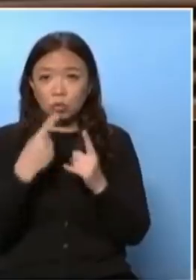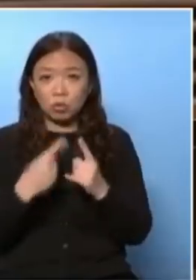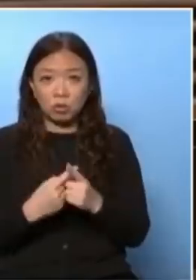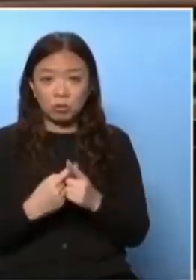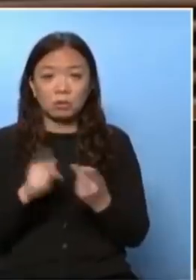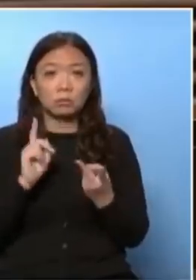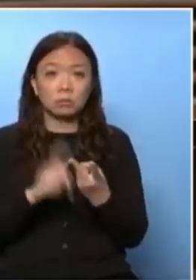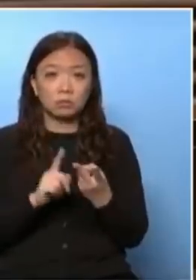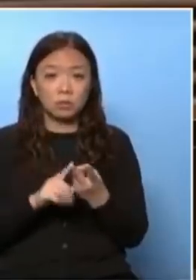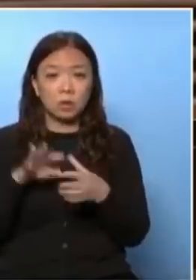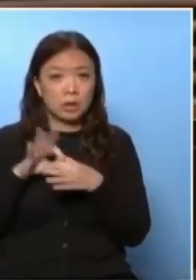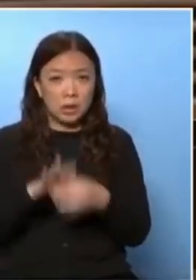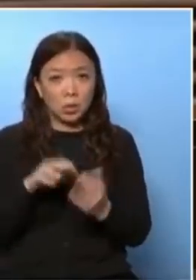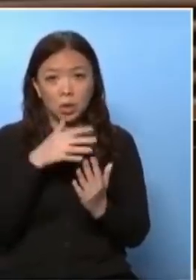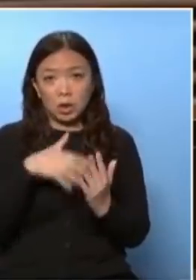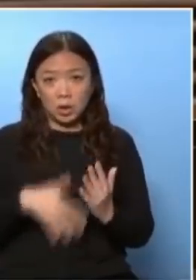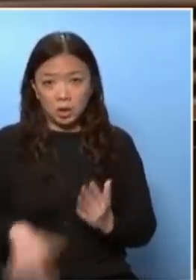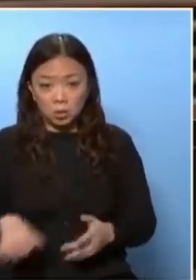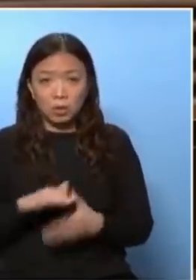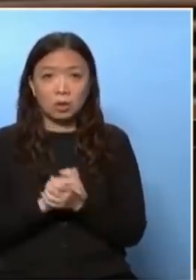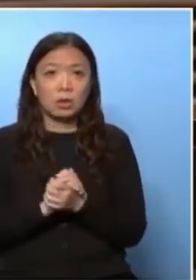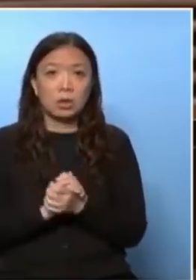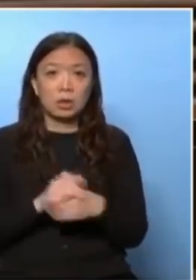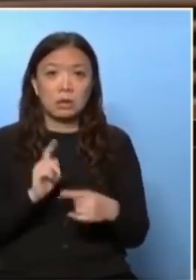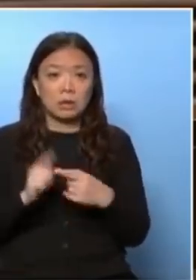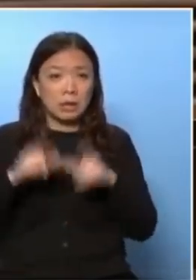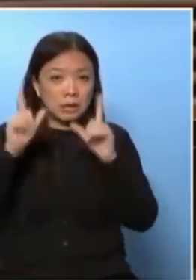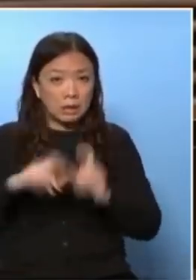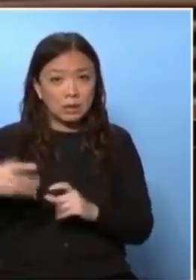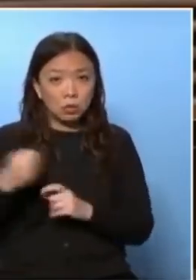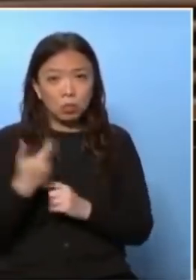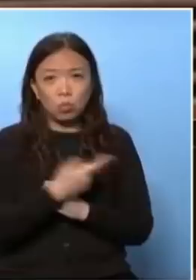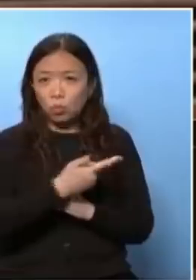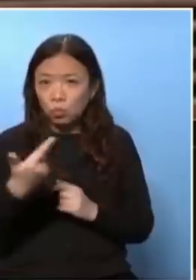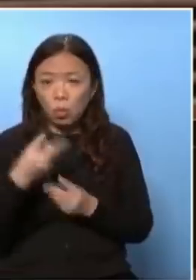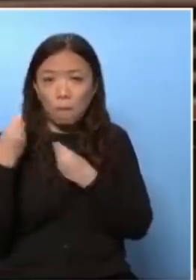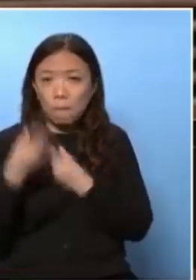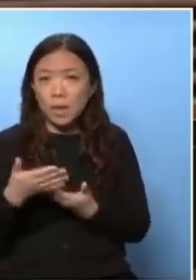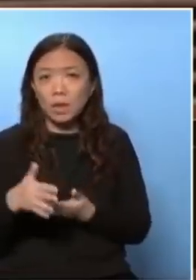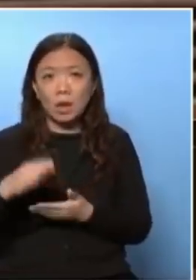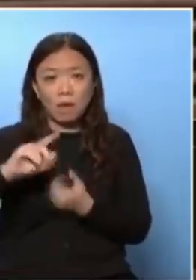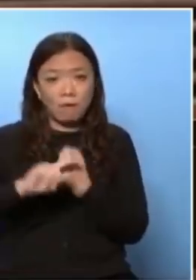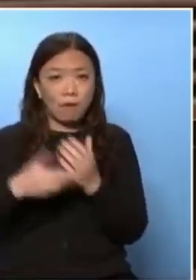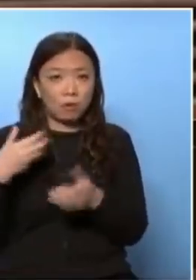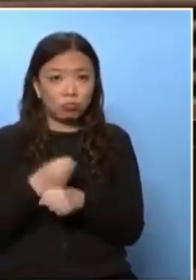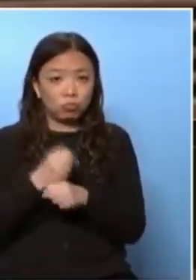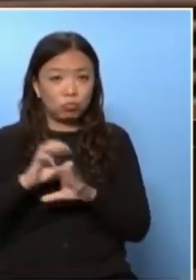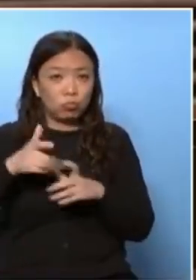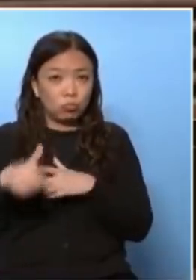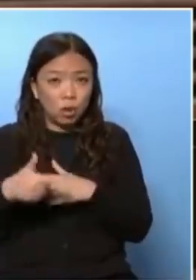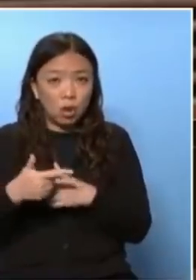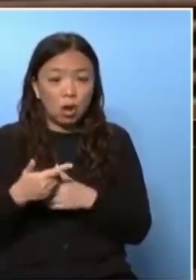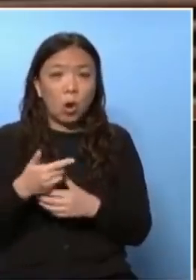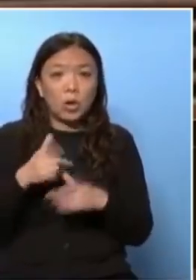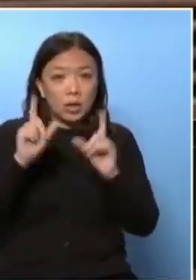二，就是相關條文有空泛的解釋權，去給予執法機構有極大的空間去解釋